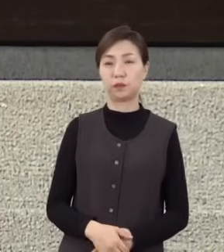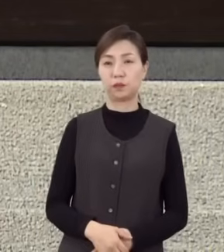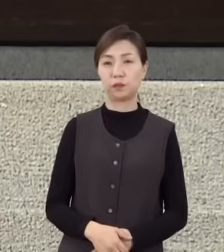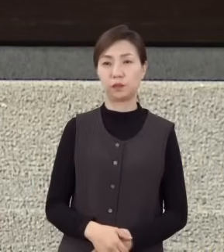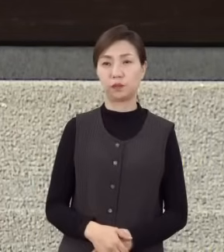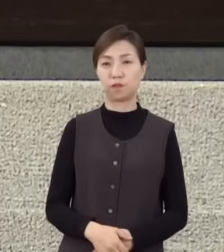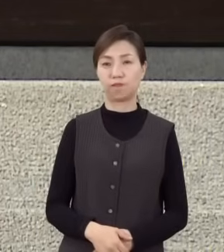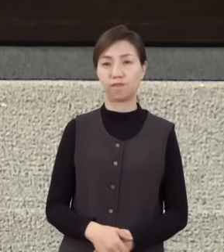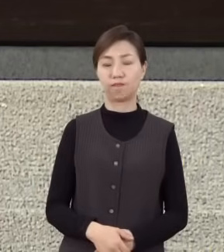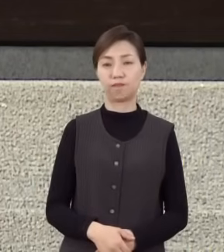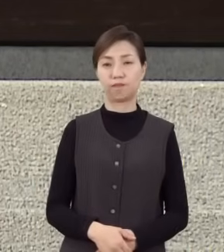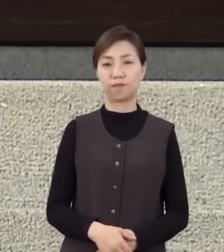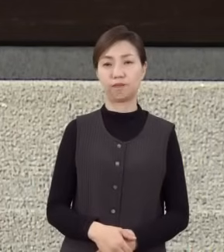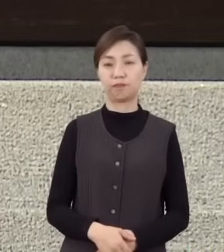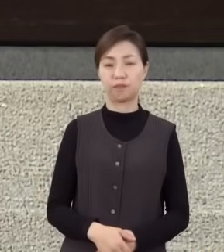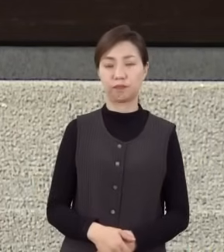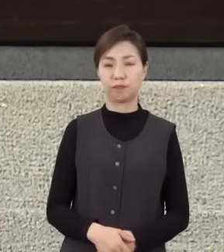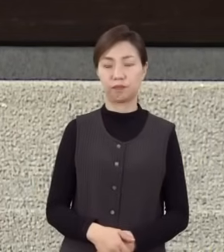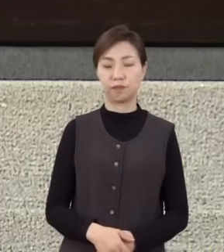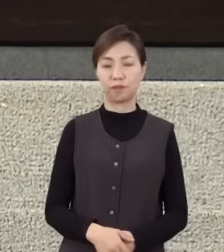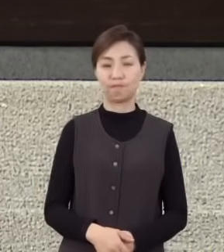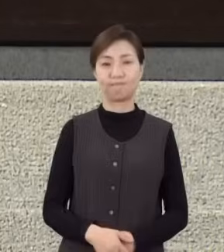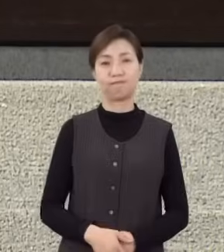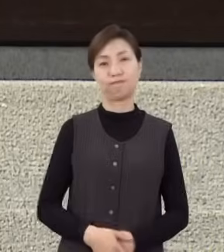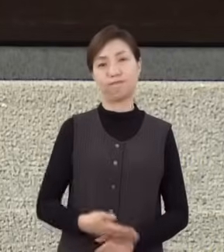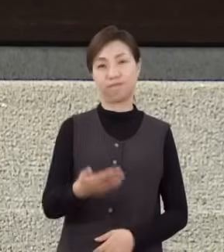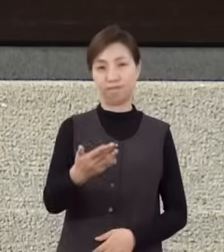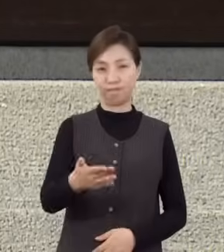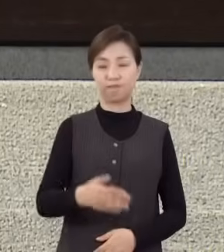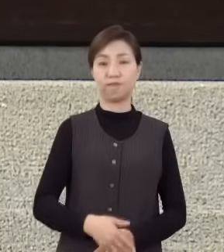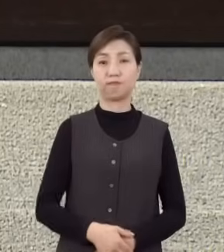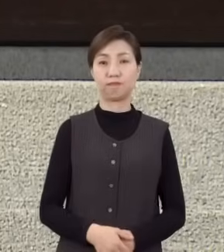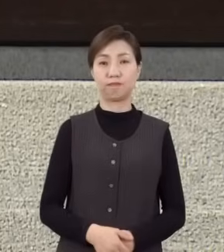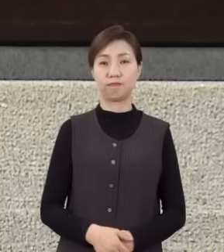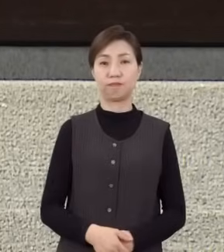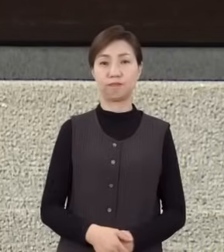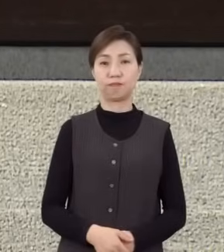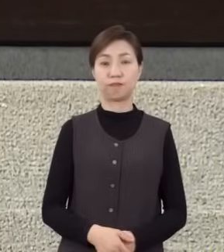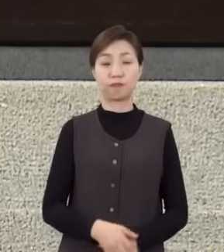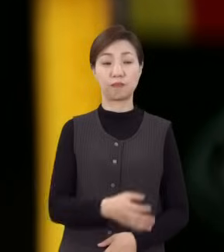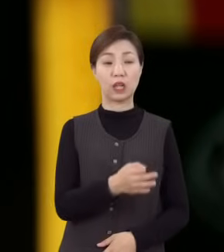그러니까 우리말로 하면 거사님이란 뜻이에요. 거사님, 장자요.